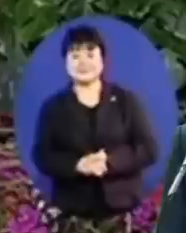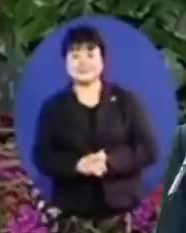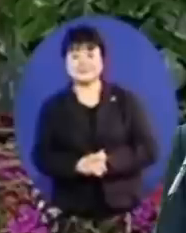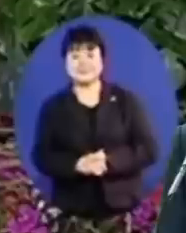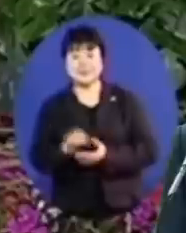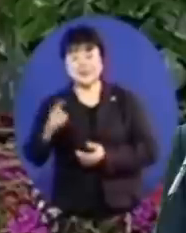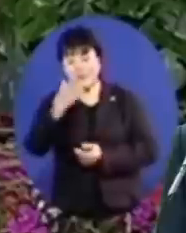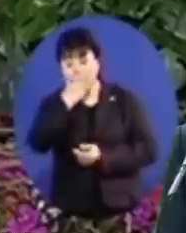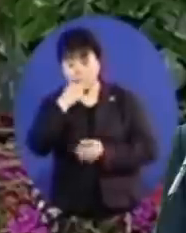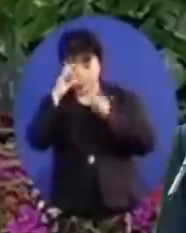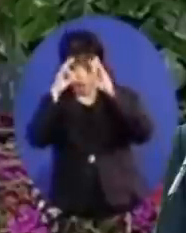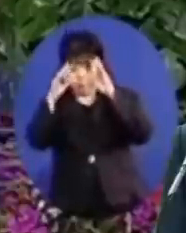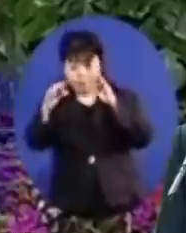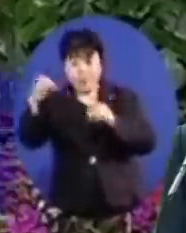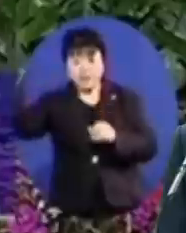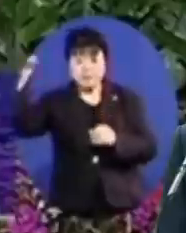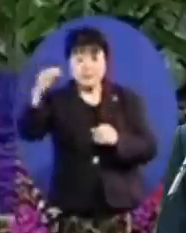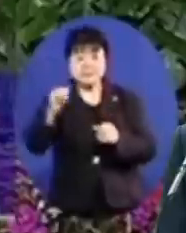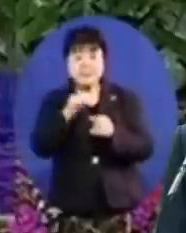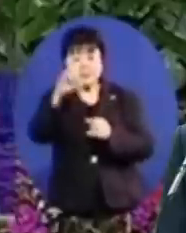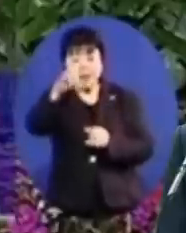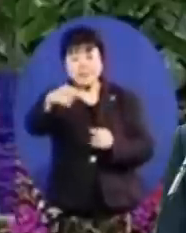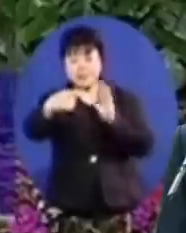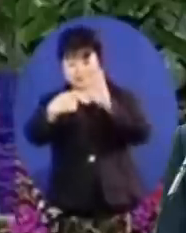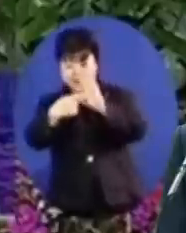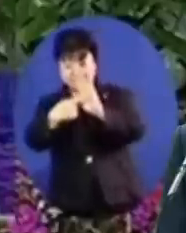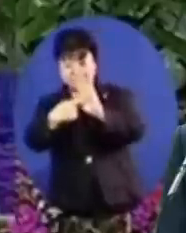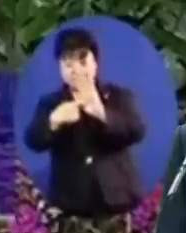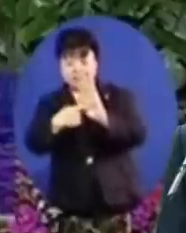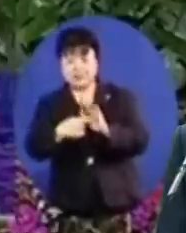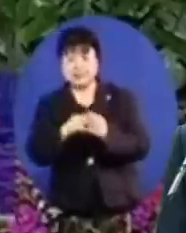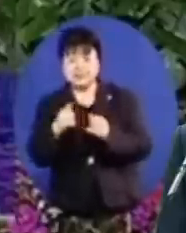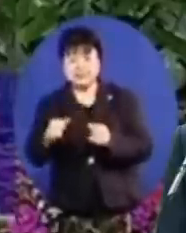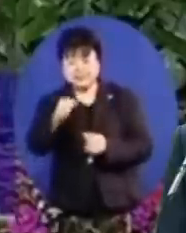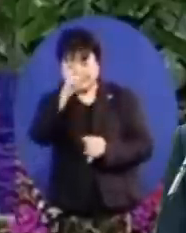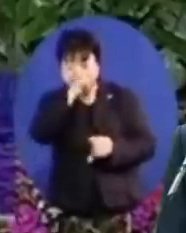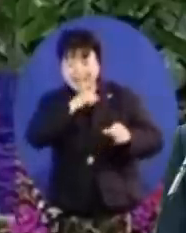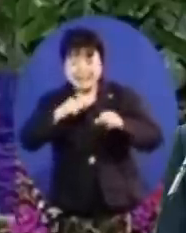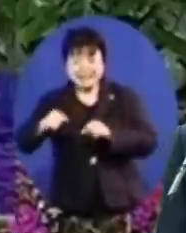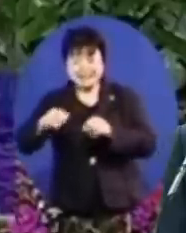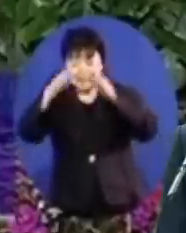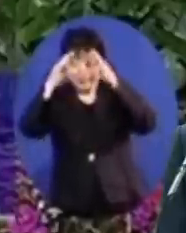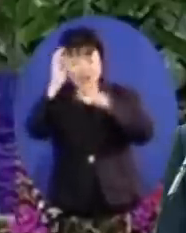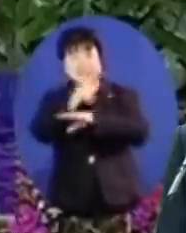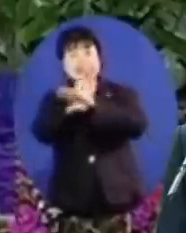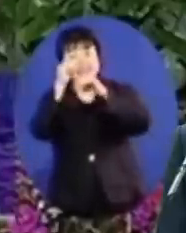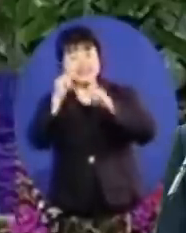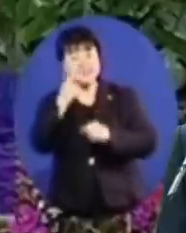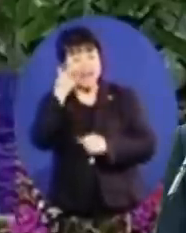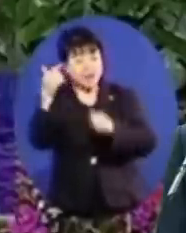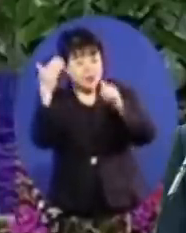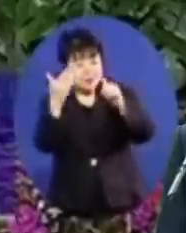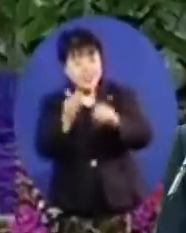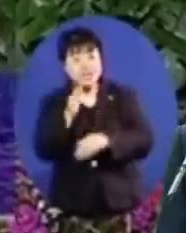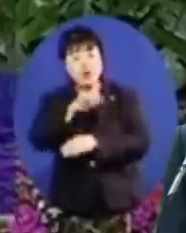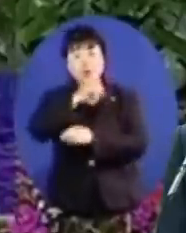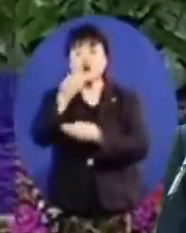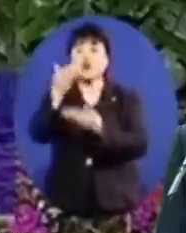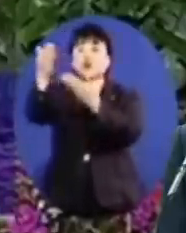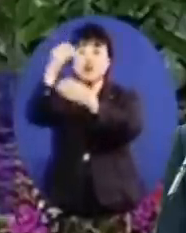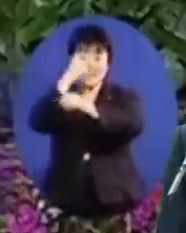마태복음 5장 16절에 너희 빛이 사람 앞에 비치게 하여 그들로 너희 착한 행실을 보고 하늘에 계신 너희 아버지께 영광을 돌리게